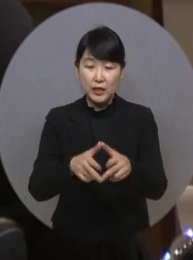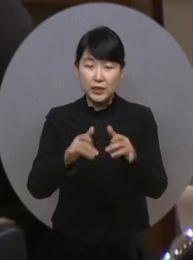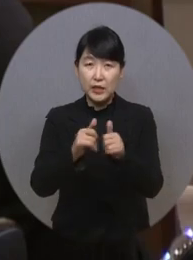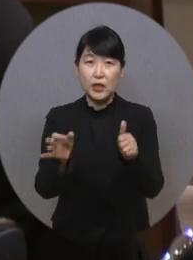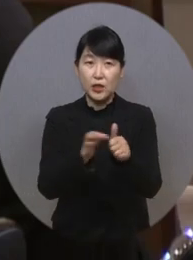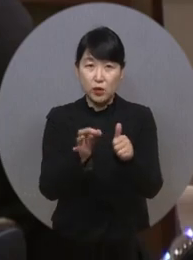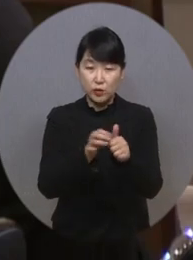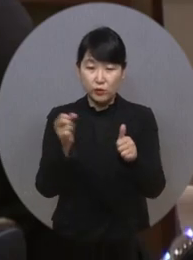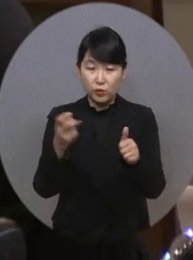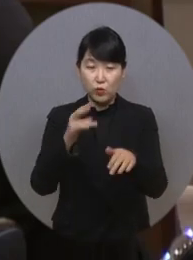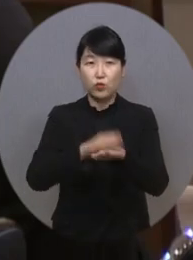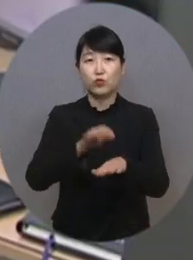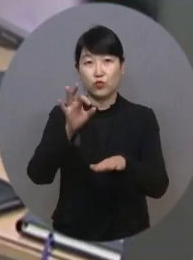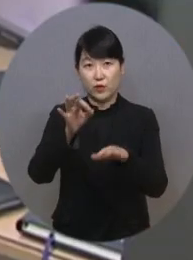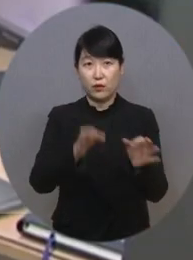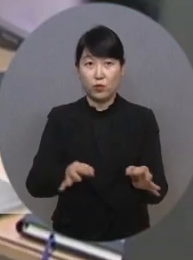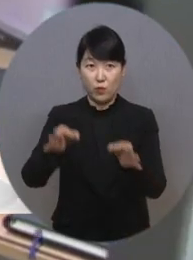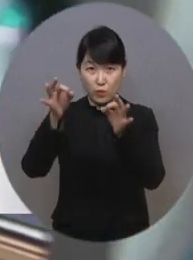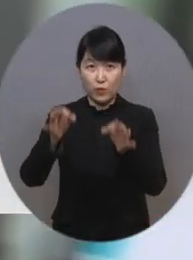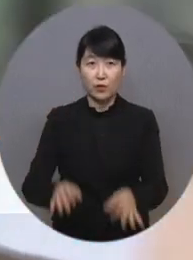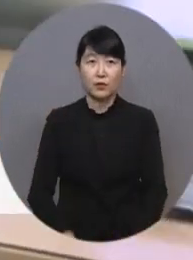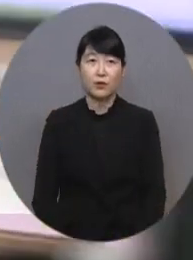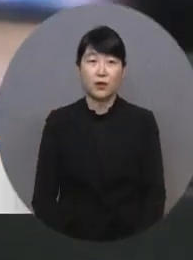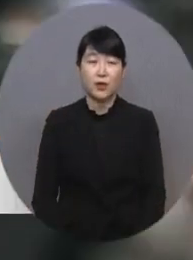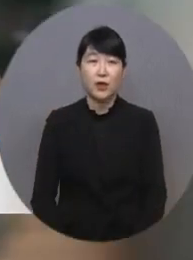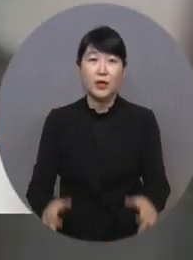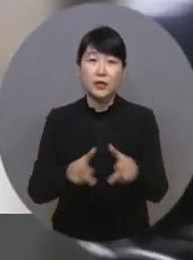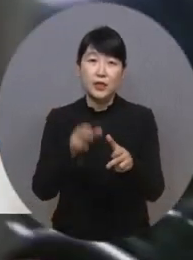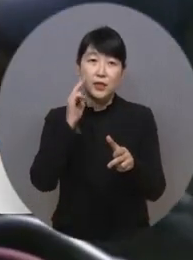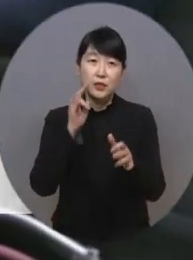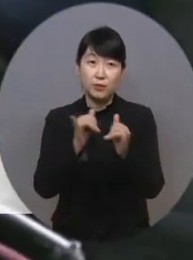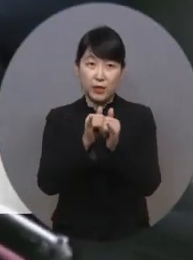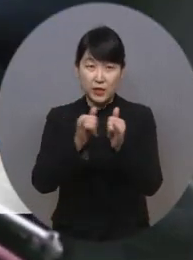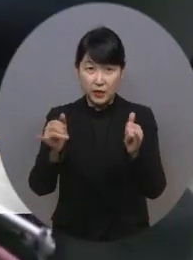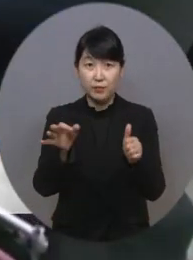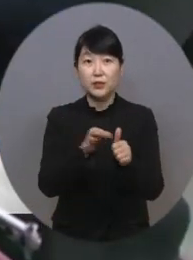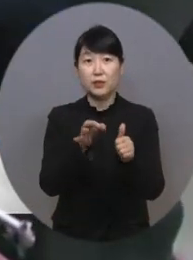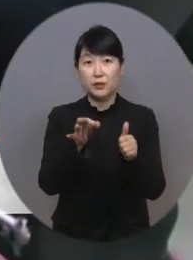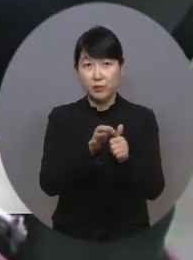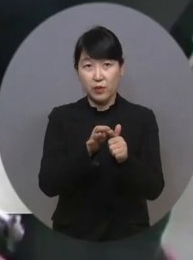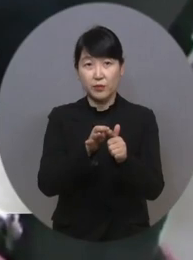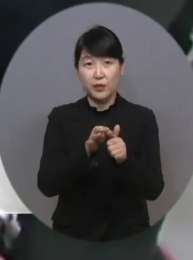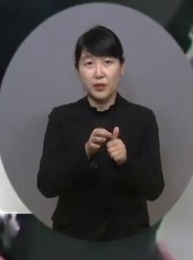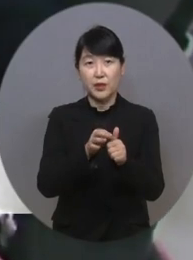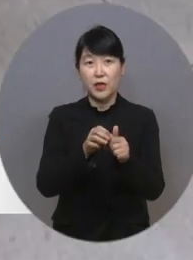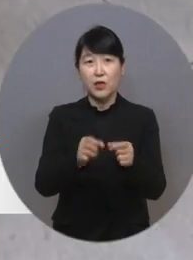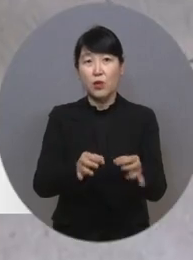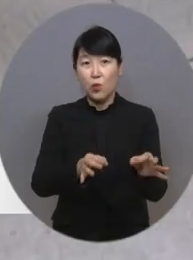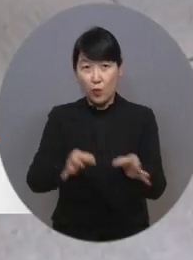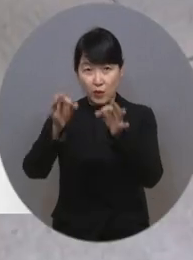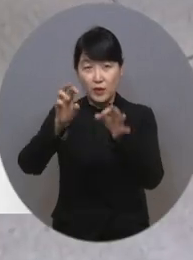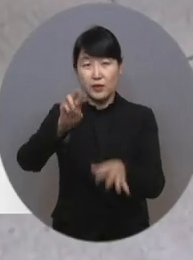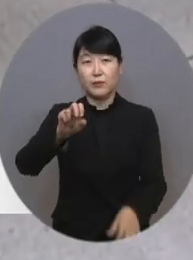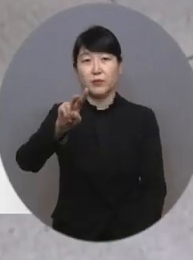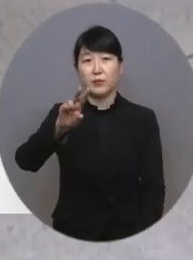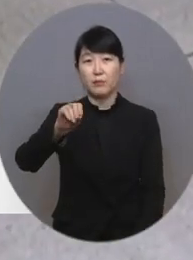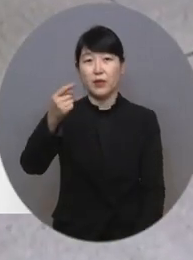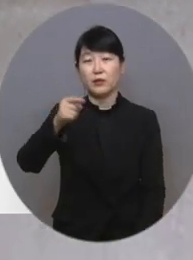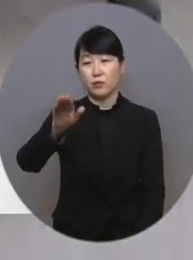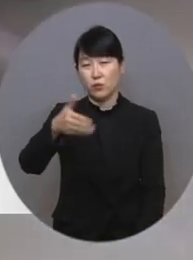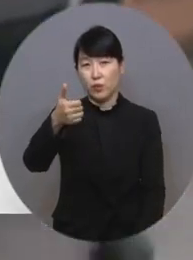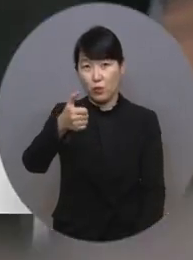수당도 함께 인상됩니다. 중증장애인을 대상으로 하는 기초급여를 최고 32만 1950원까지